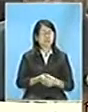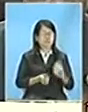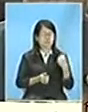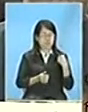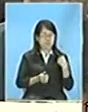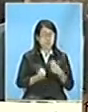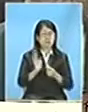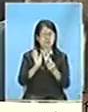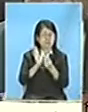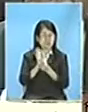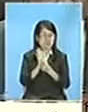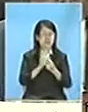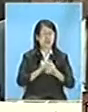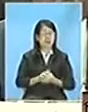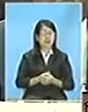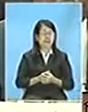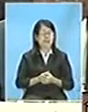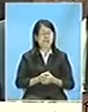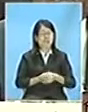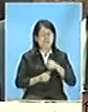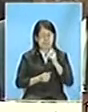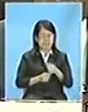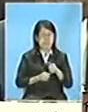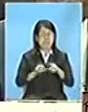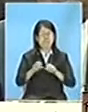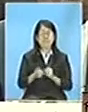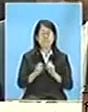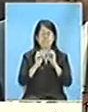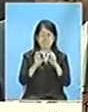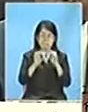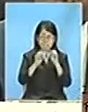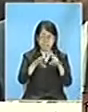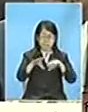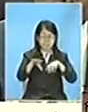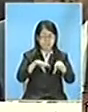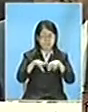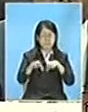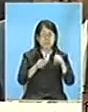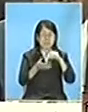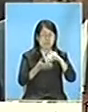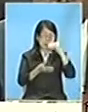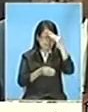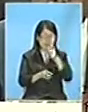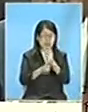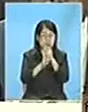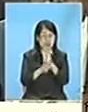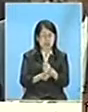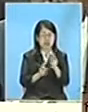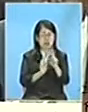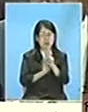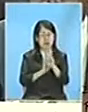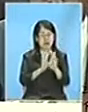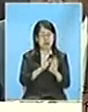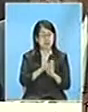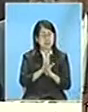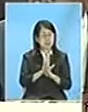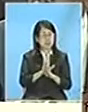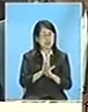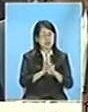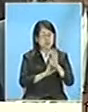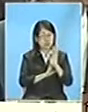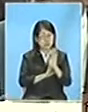ไว้ว่านะครับจะต้องจัดการศึกษาตามนะระเบียบการบริหารงานว่าด้วยการ